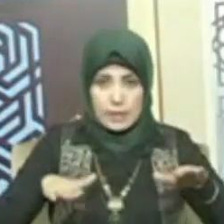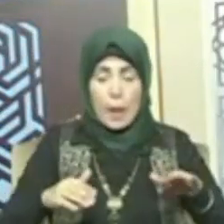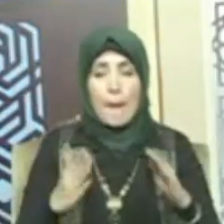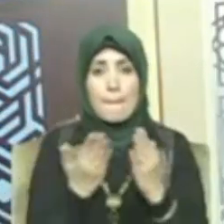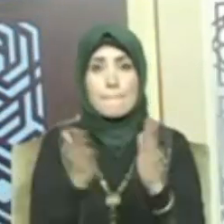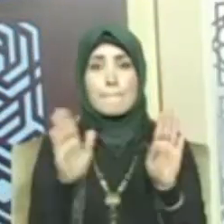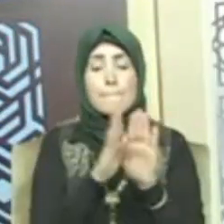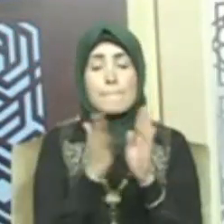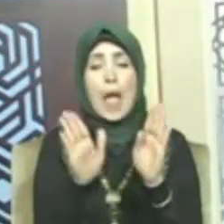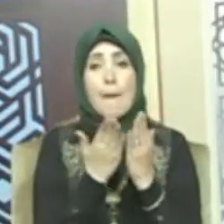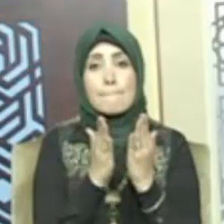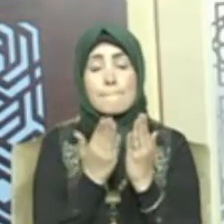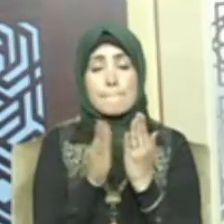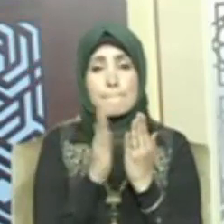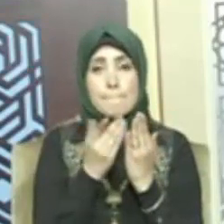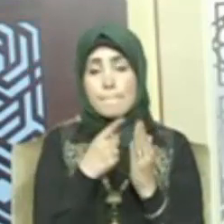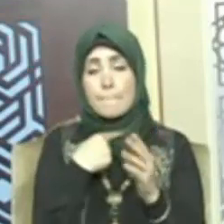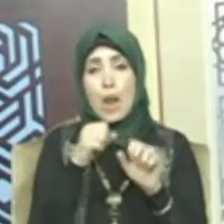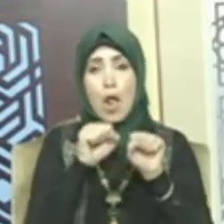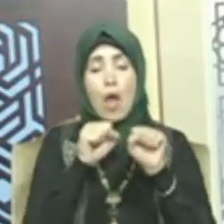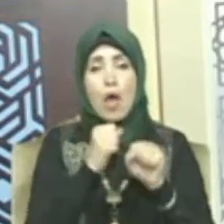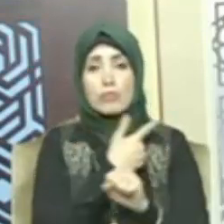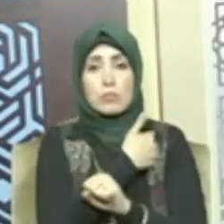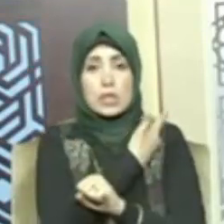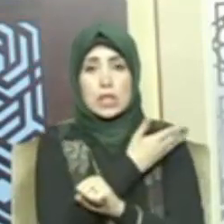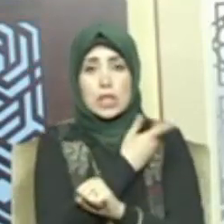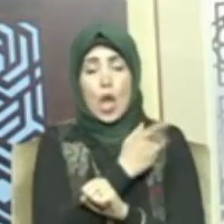باب التوبة والرجاء